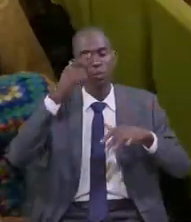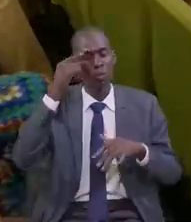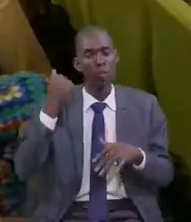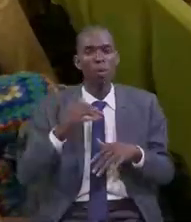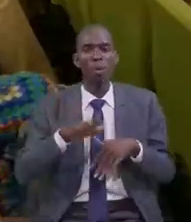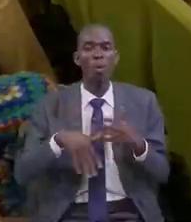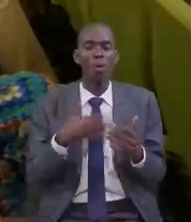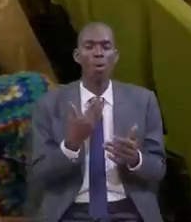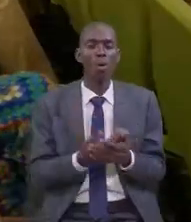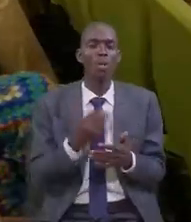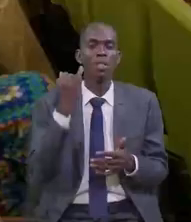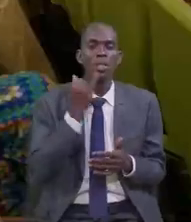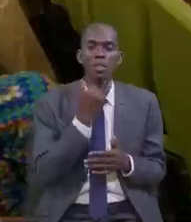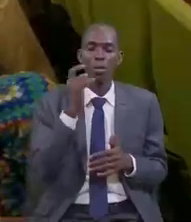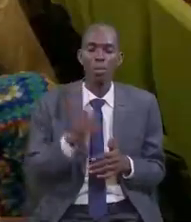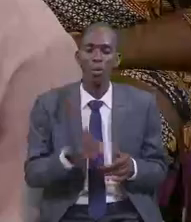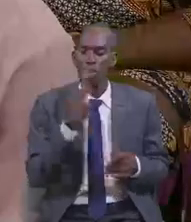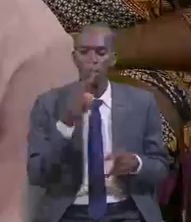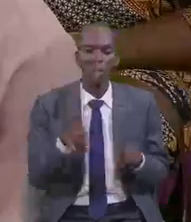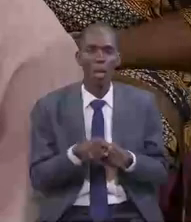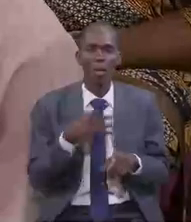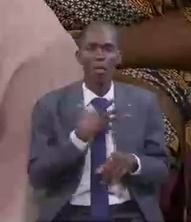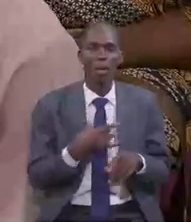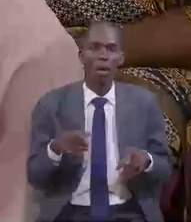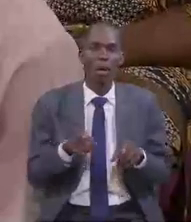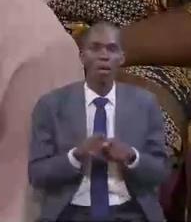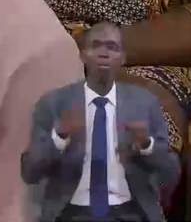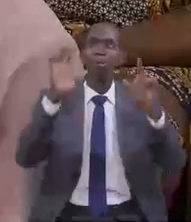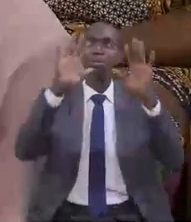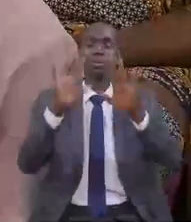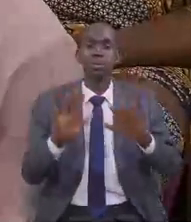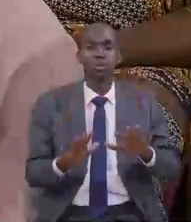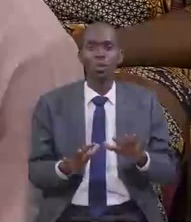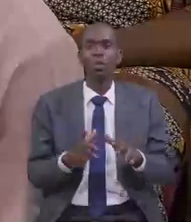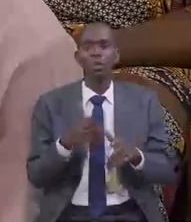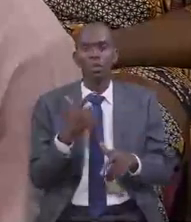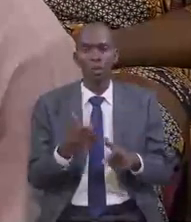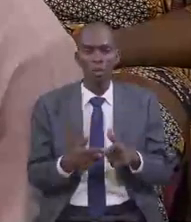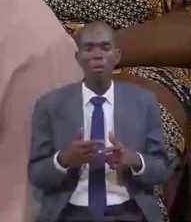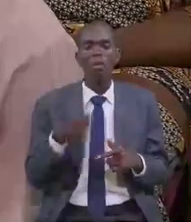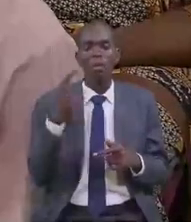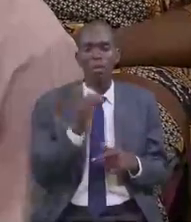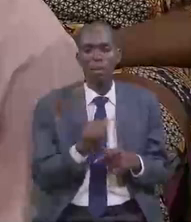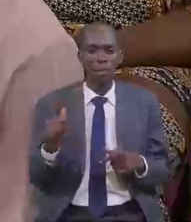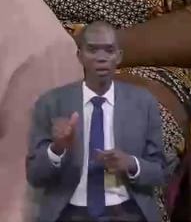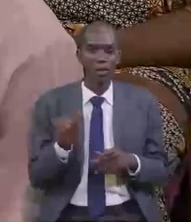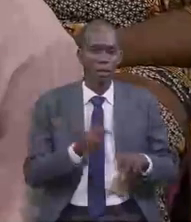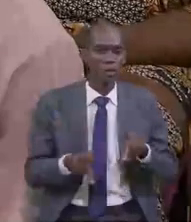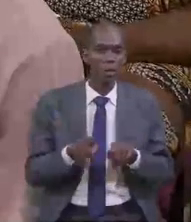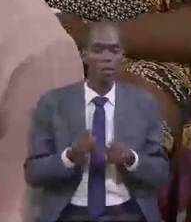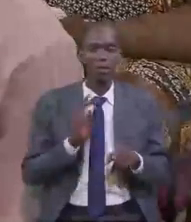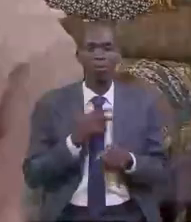être plus éclatants que la neige. Mais un Nazaréen qui s'est consacré au Seigneur doit être plus blanc,